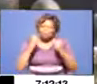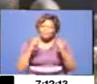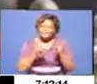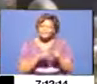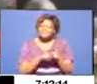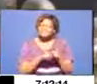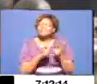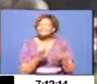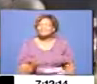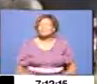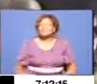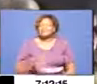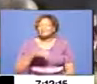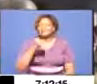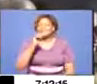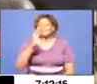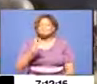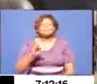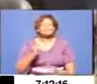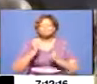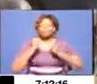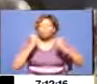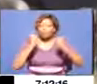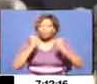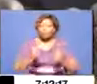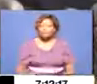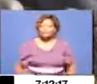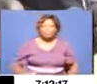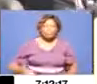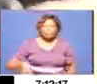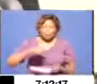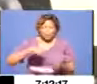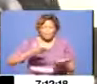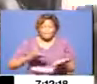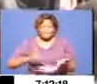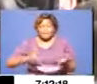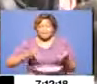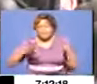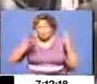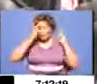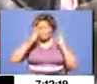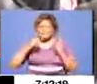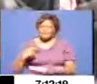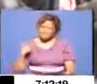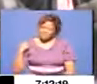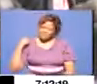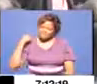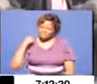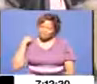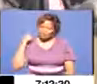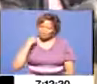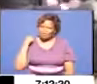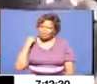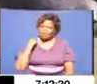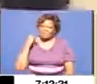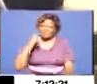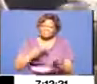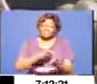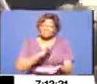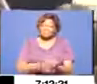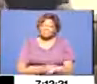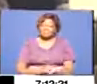cha ANC kiwe strong. Mimi hapa Kakamega nimejitolea kusimama kwa chama